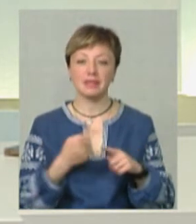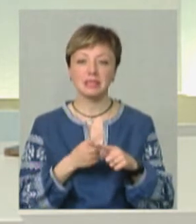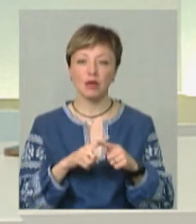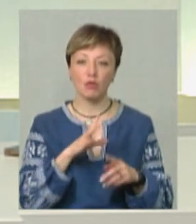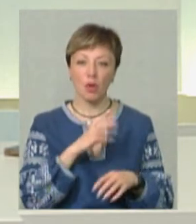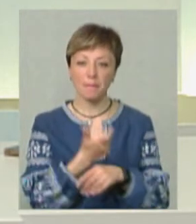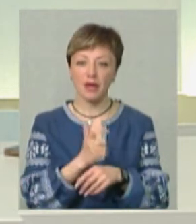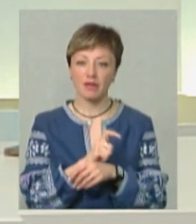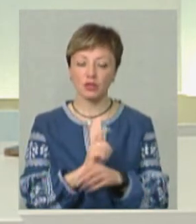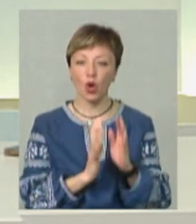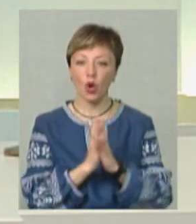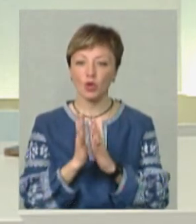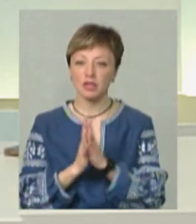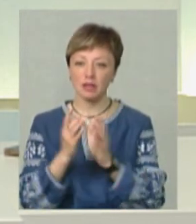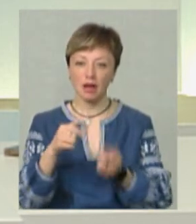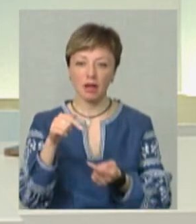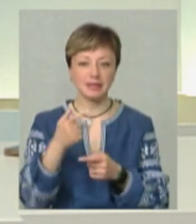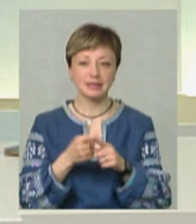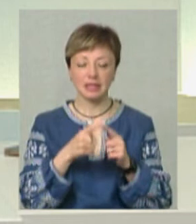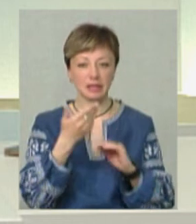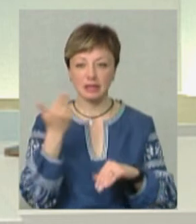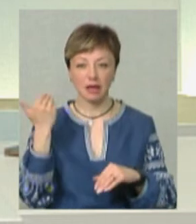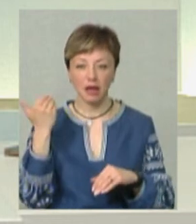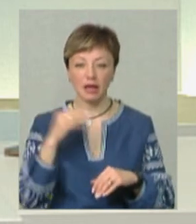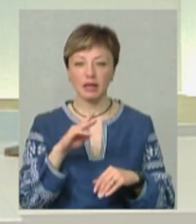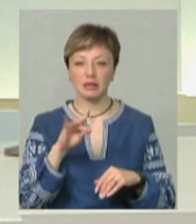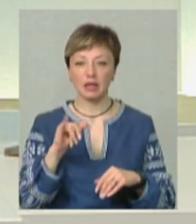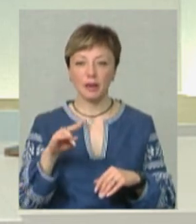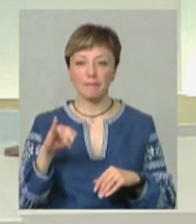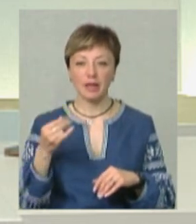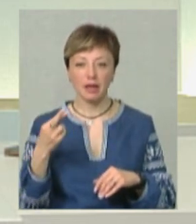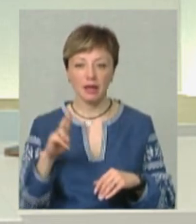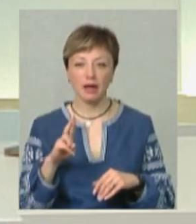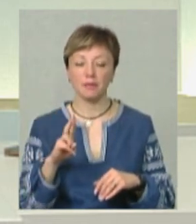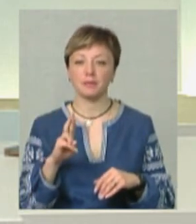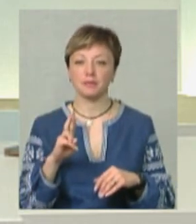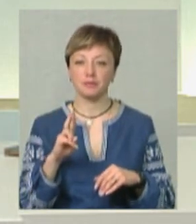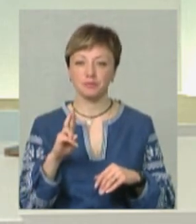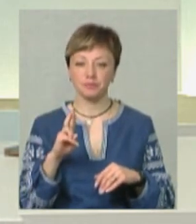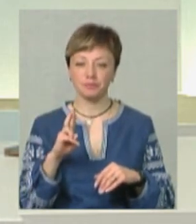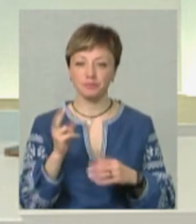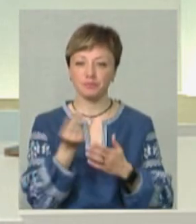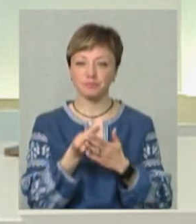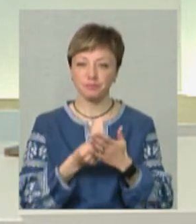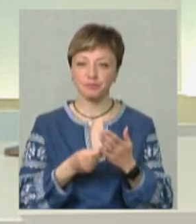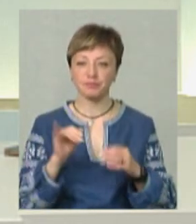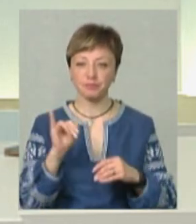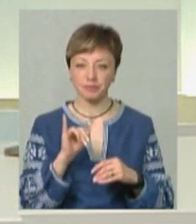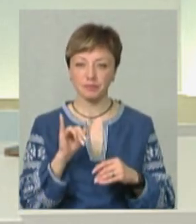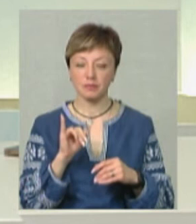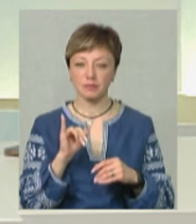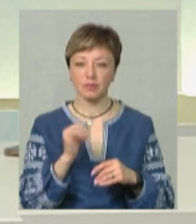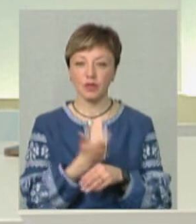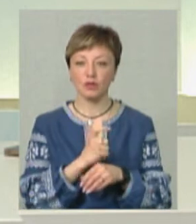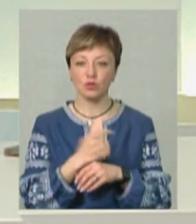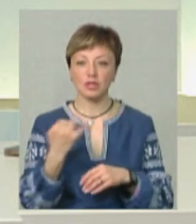було переважно рослинного характеру, тобто це недавні там тріпільські орнаменти, це рослинні зображення і